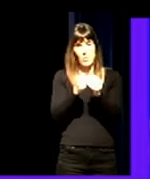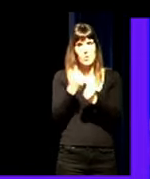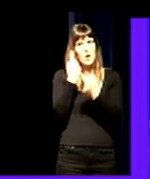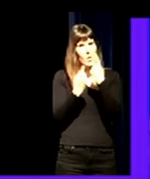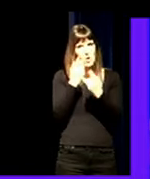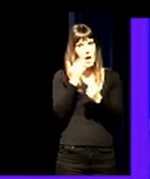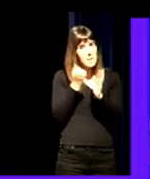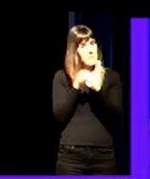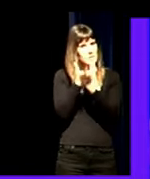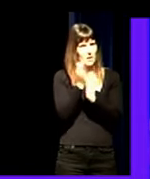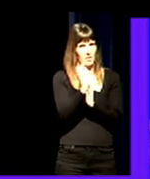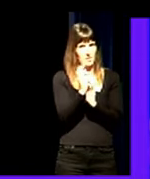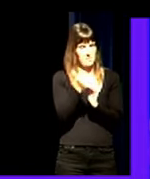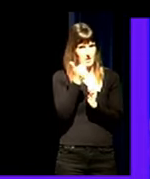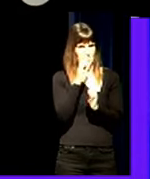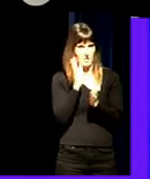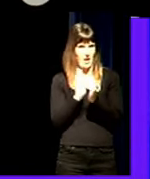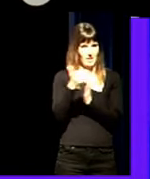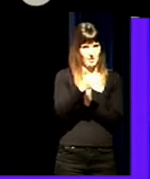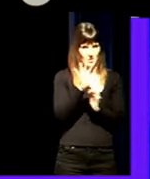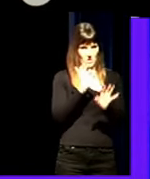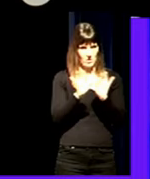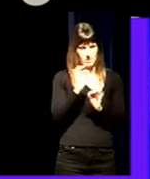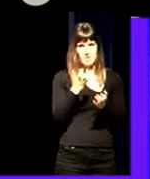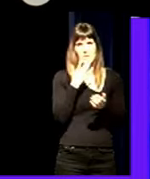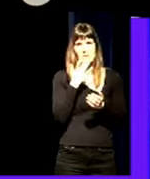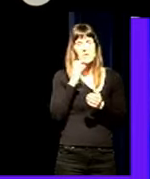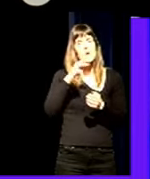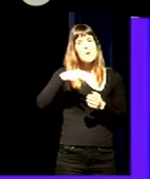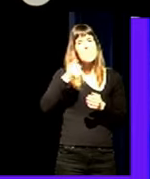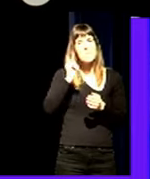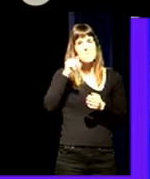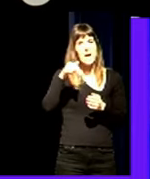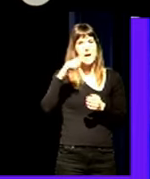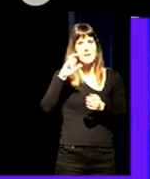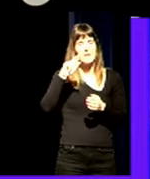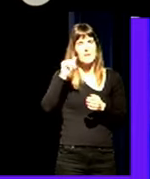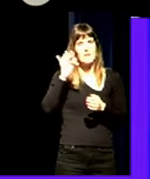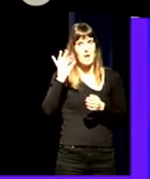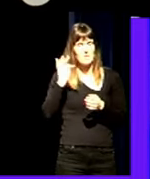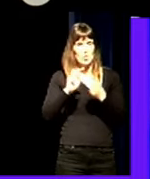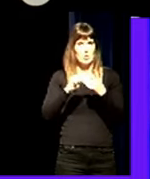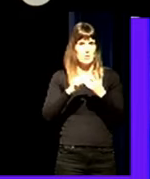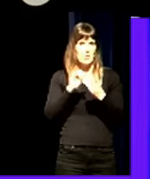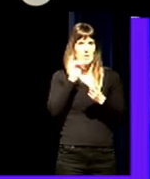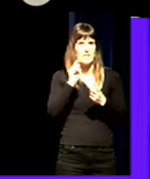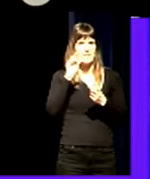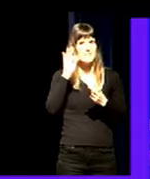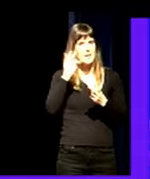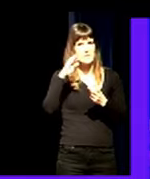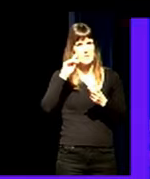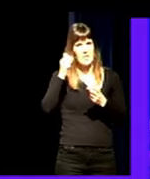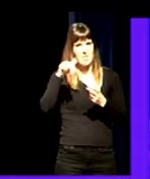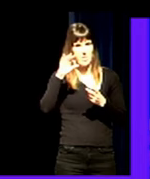ditenak. Adibidez, asko erabiltzen dutena. Minecraft edo jazta, ez da, bat adantzatzeko eta bestea da hemen dutza bezterakoa. Eta